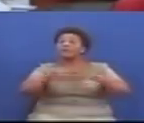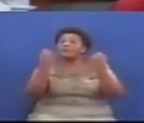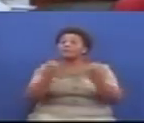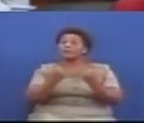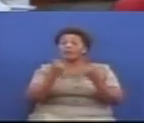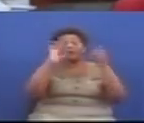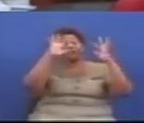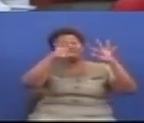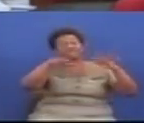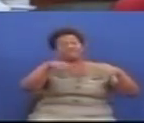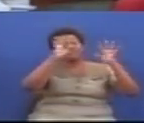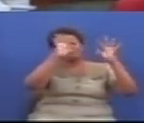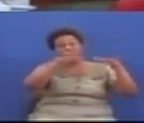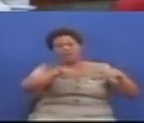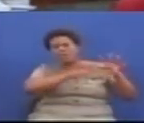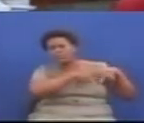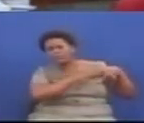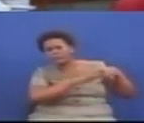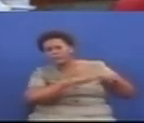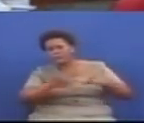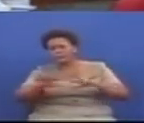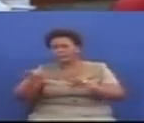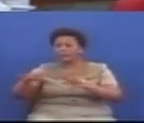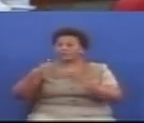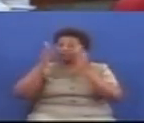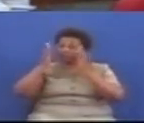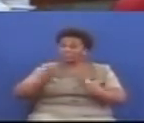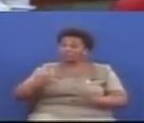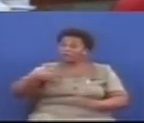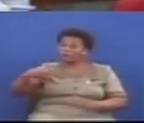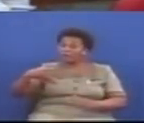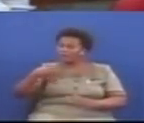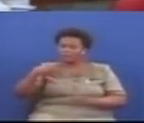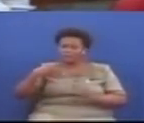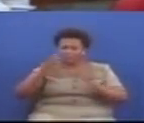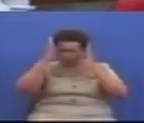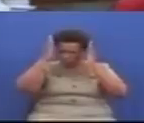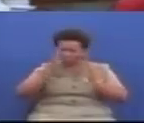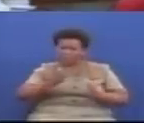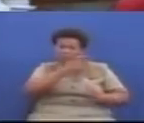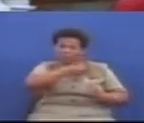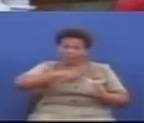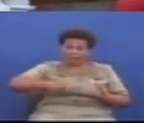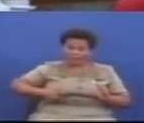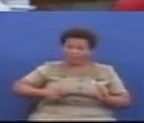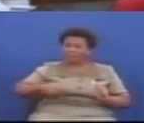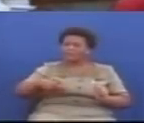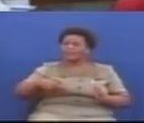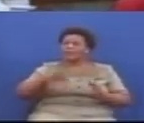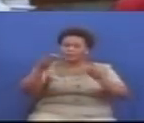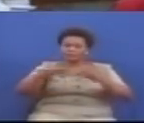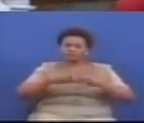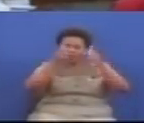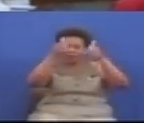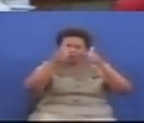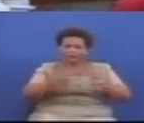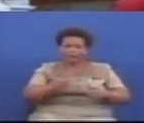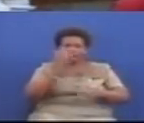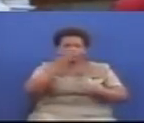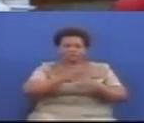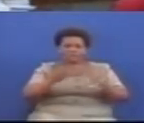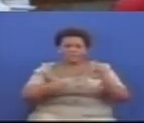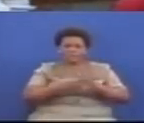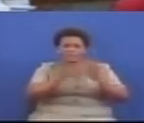na mheshimiwa rais aliahidi kwa madaraja hayo yatajengwa, je, ni lini ahadi ya mheshimiwa rais itatekelezwa?